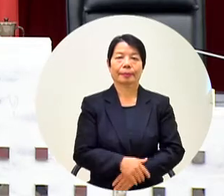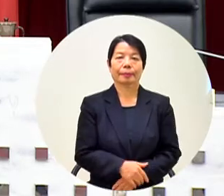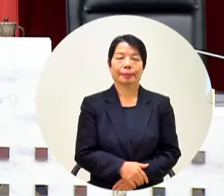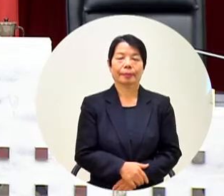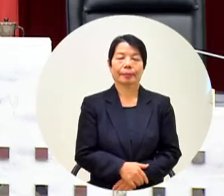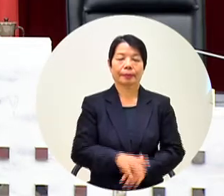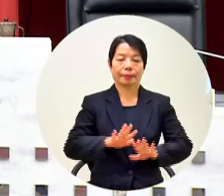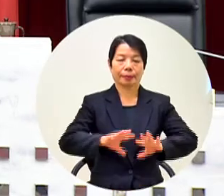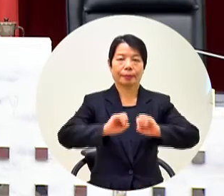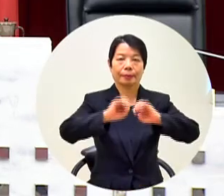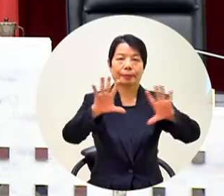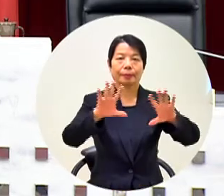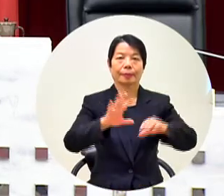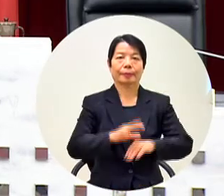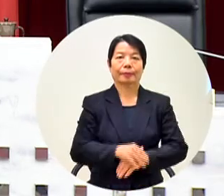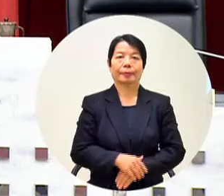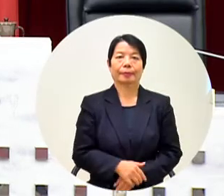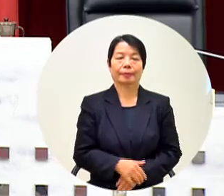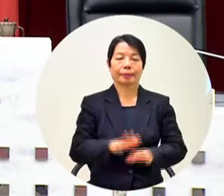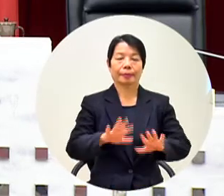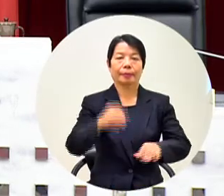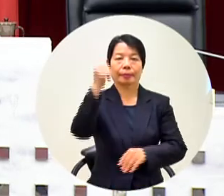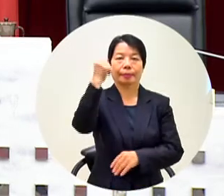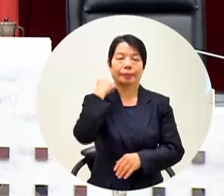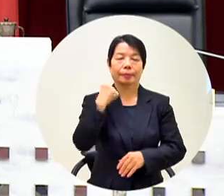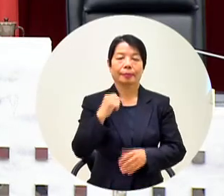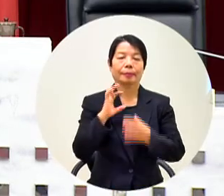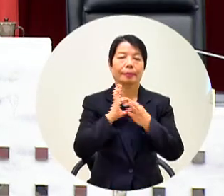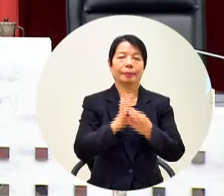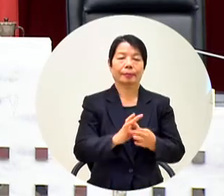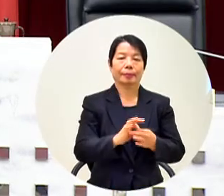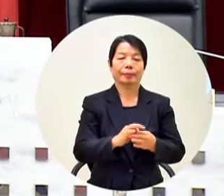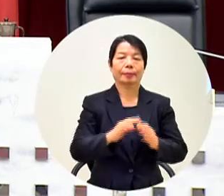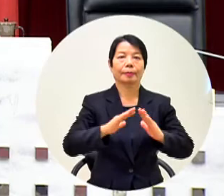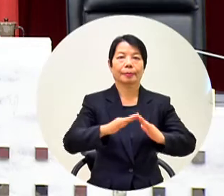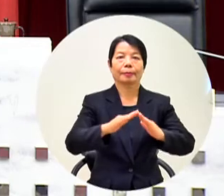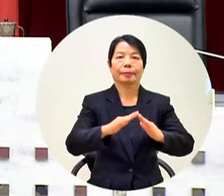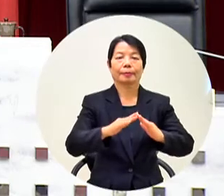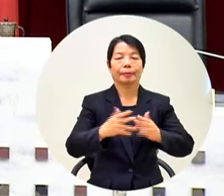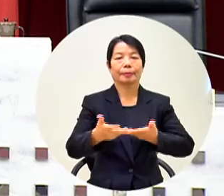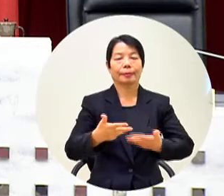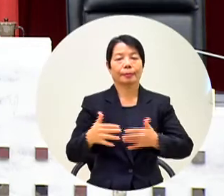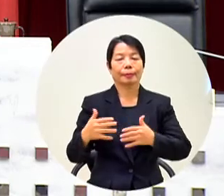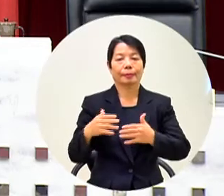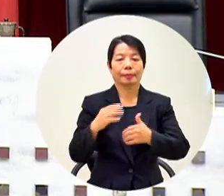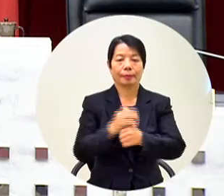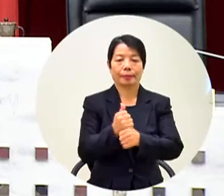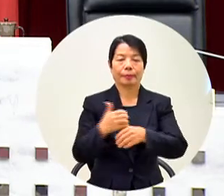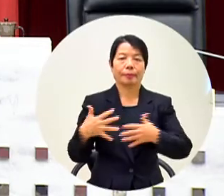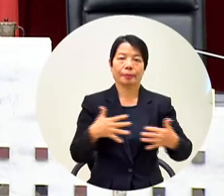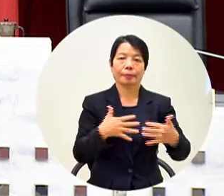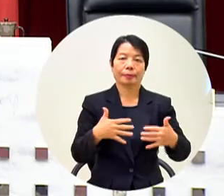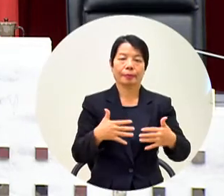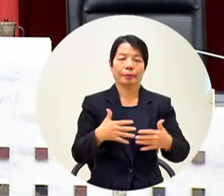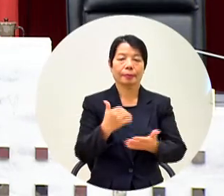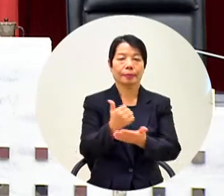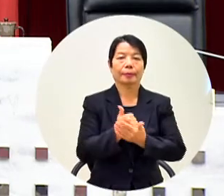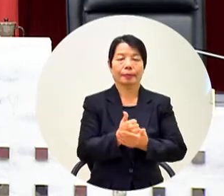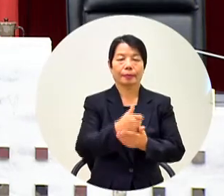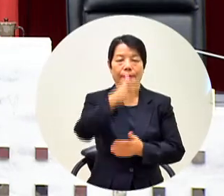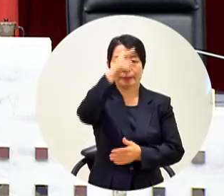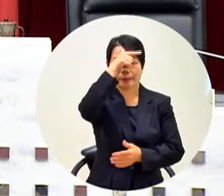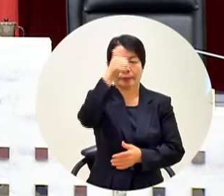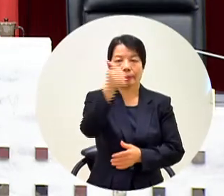向大会报告，今天上午继续市政总质询，我们请黄明泰议员质